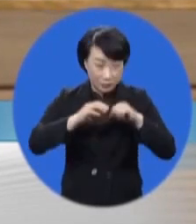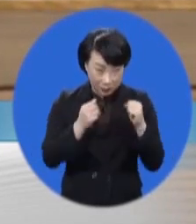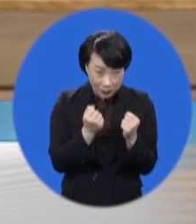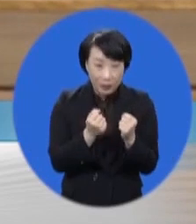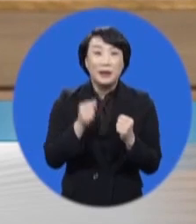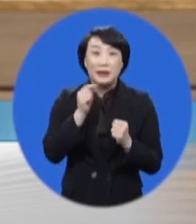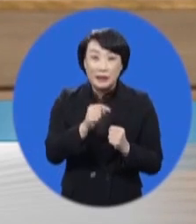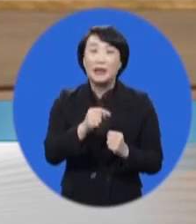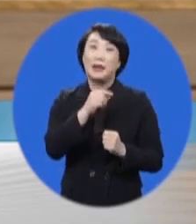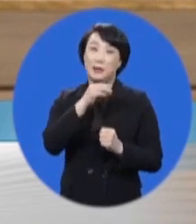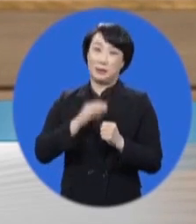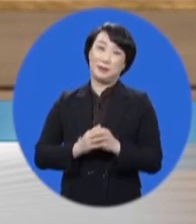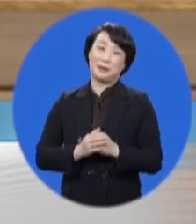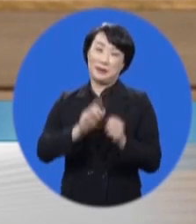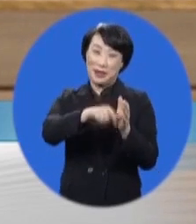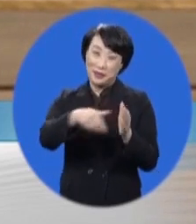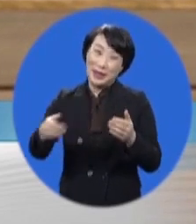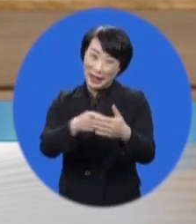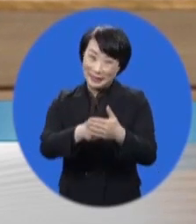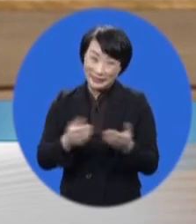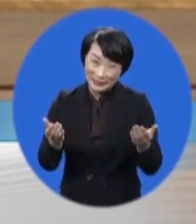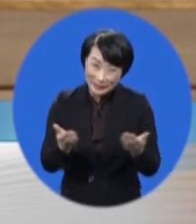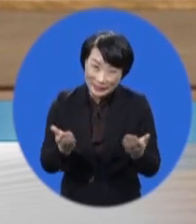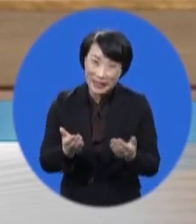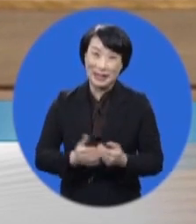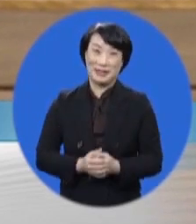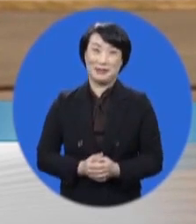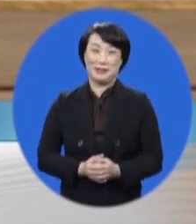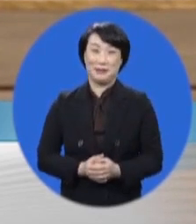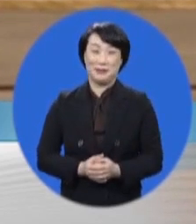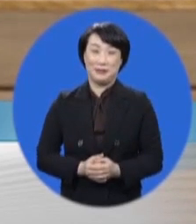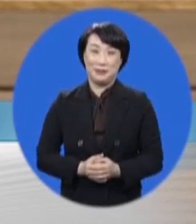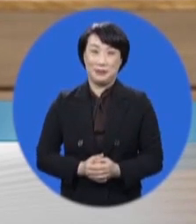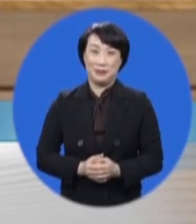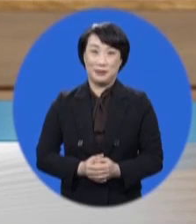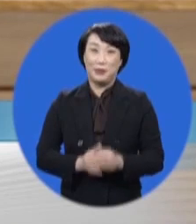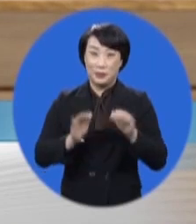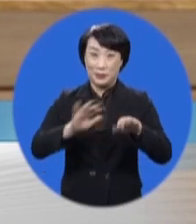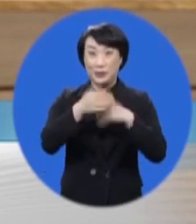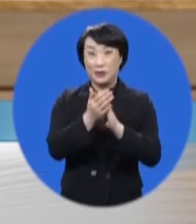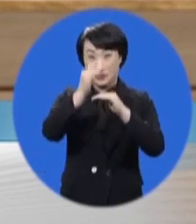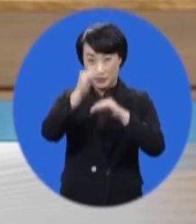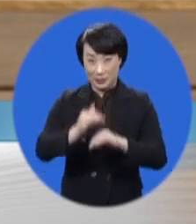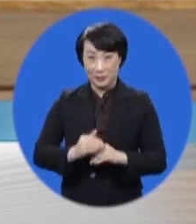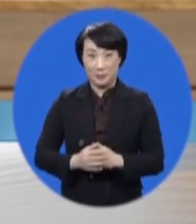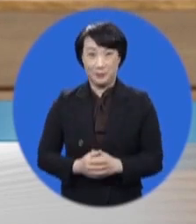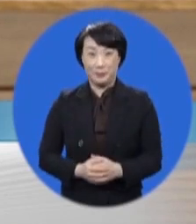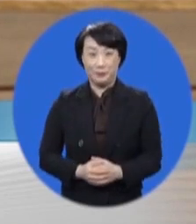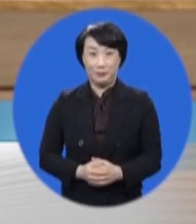복종하는 이것이 세월을 아끼는 것이다 라고 본문은 말했어요.